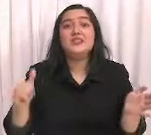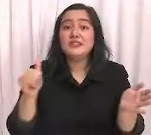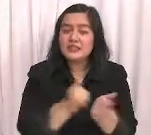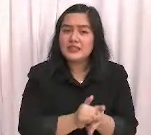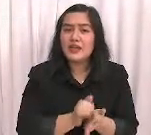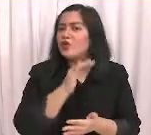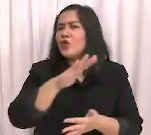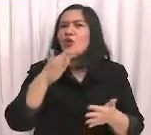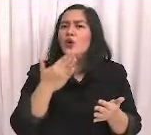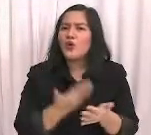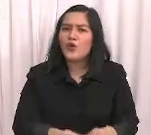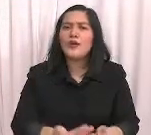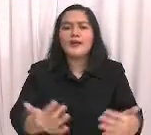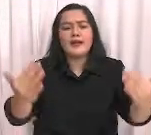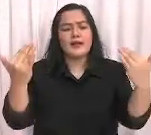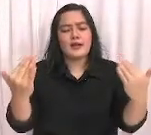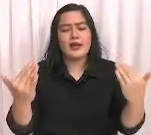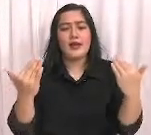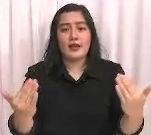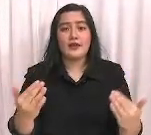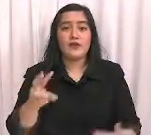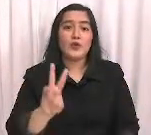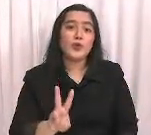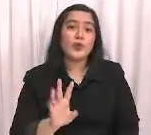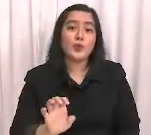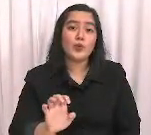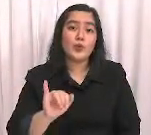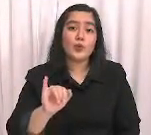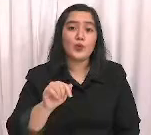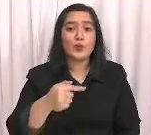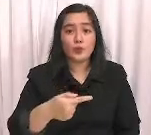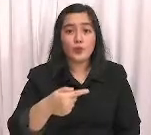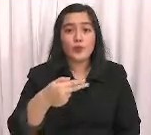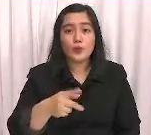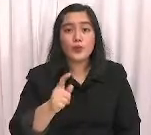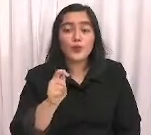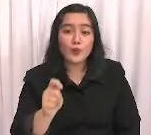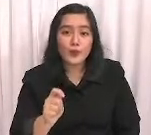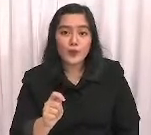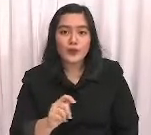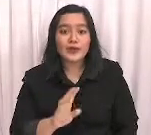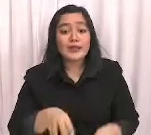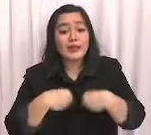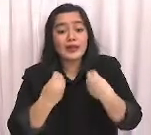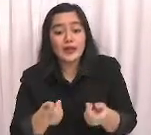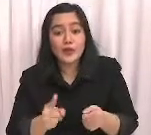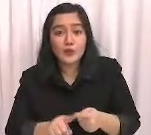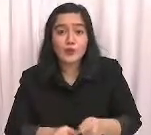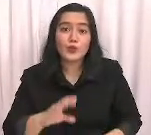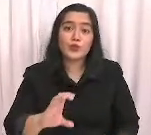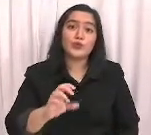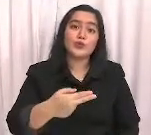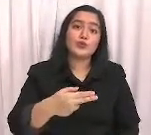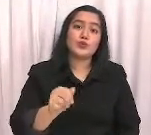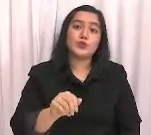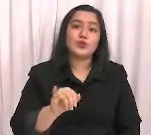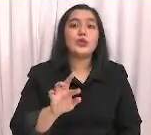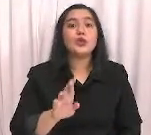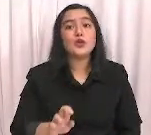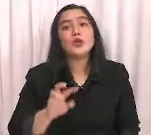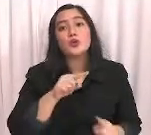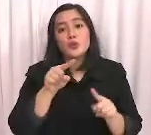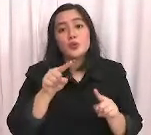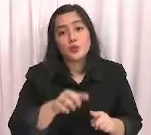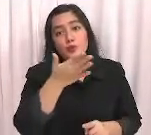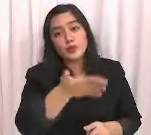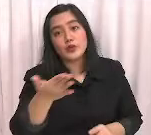yung sapin ng puwit mo, pero ayaw mong ibigay kasi hindi ka nagtitiwala sa upuan. So, hindi po yung totoong pagtitiwala.